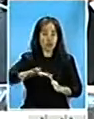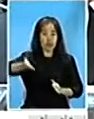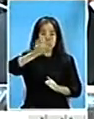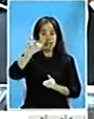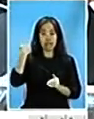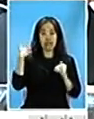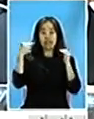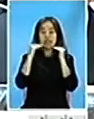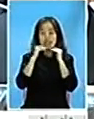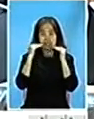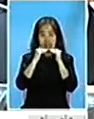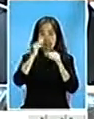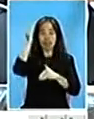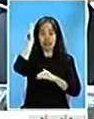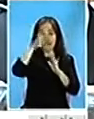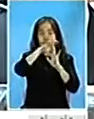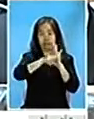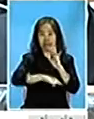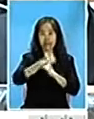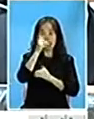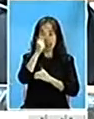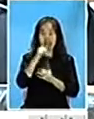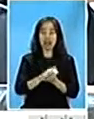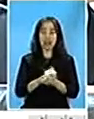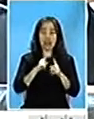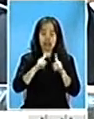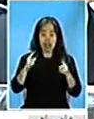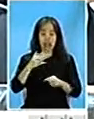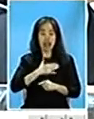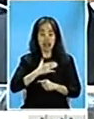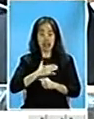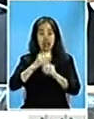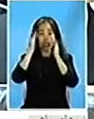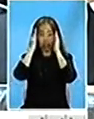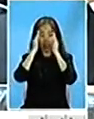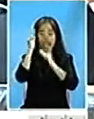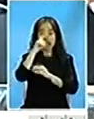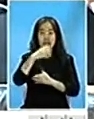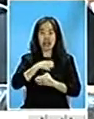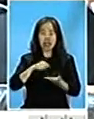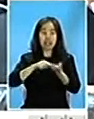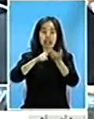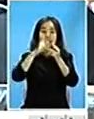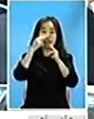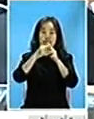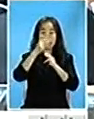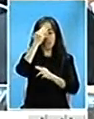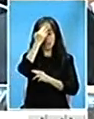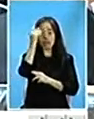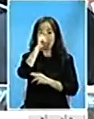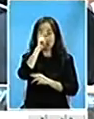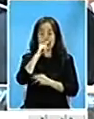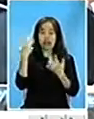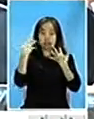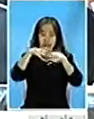ปรยติไว้ที่จะสามารถอภิปรายทีนี้เจตนาของพวกกระผมเนี่ยที่ต้องการเสนอชื่อก็เพราะว่าจะได้ประสาน